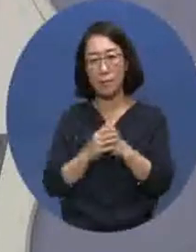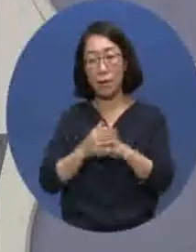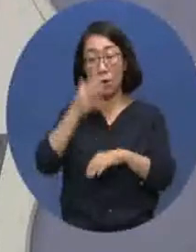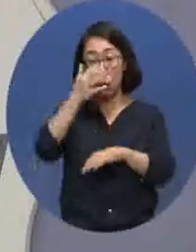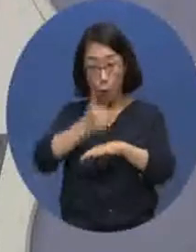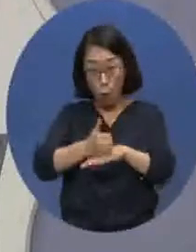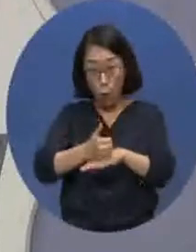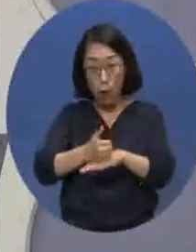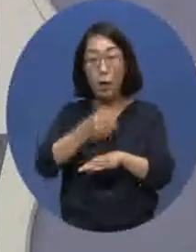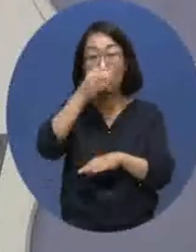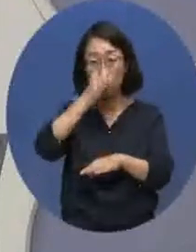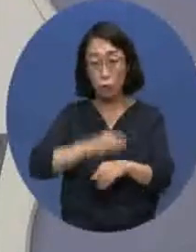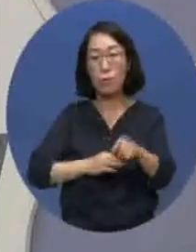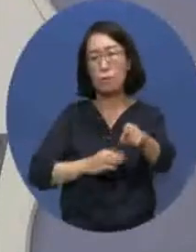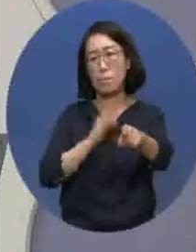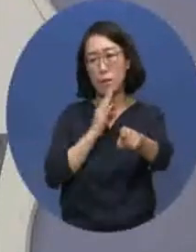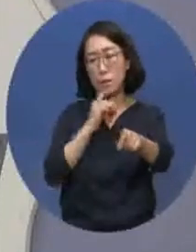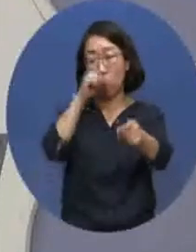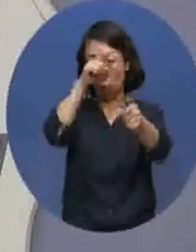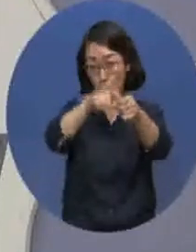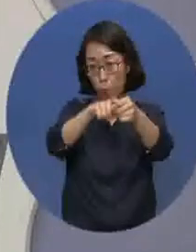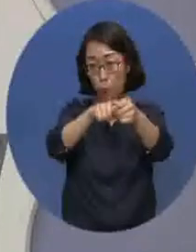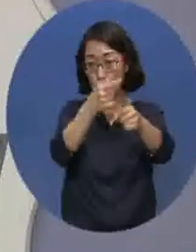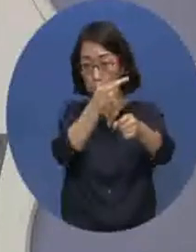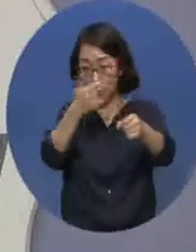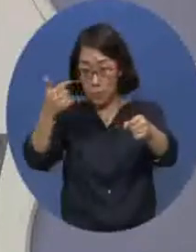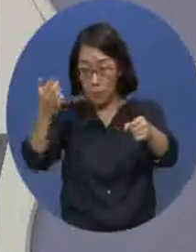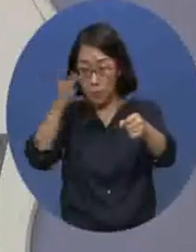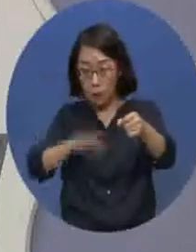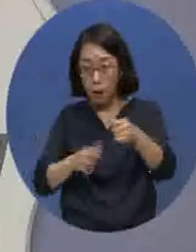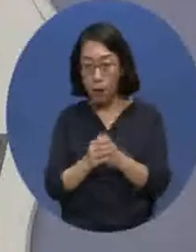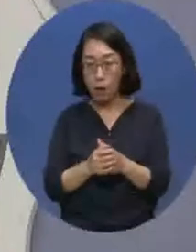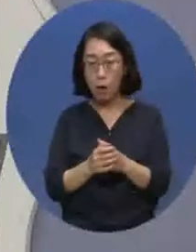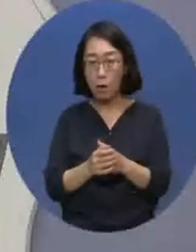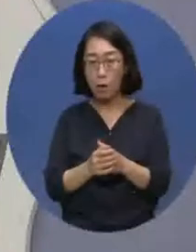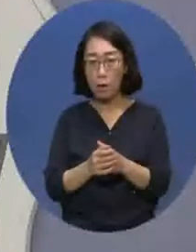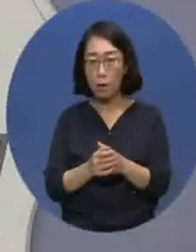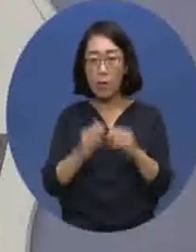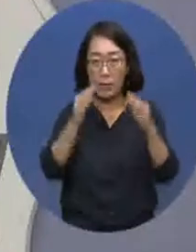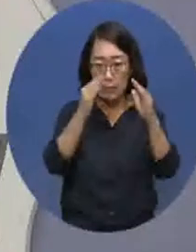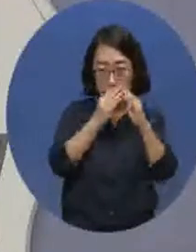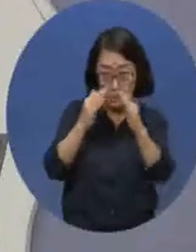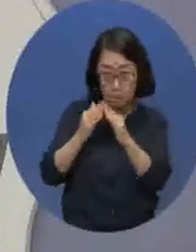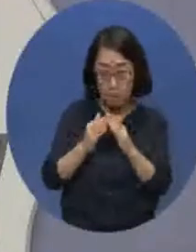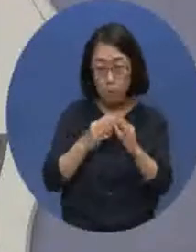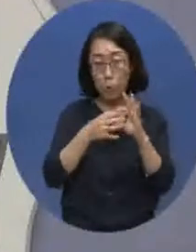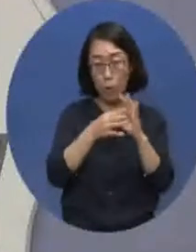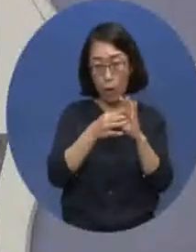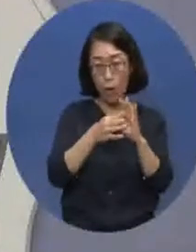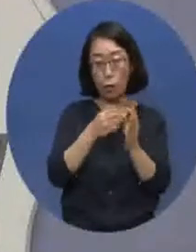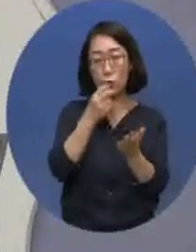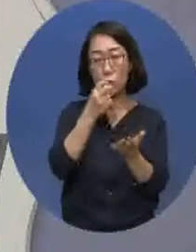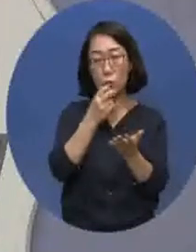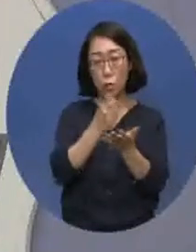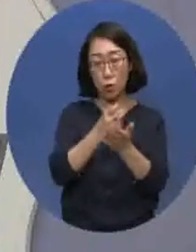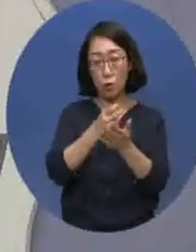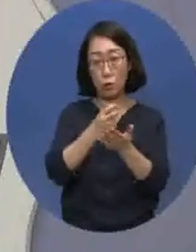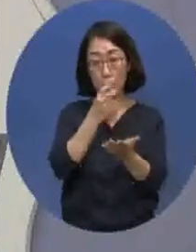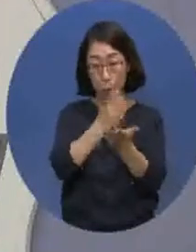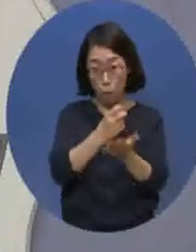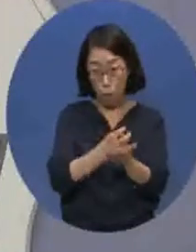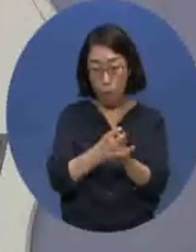분명히 나올 거라고 있습니다만 부동산 정책도 그러하고 또 말씀하셨던 우리 k 방역에 대한